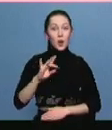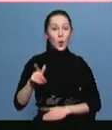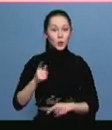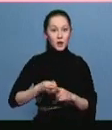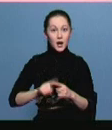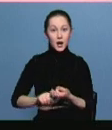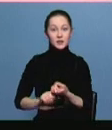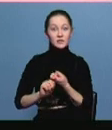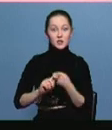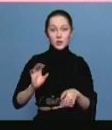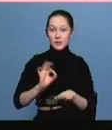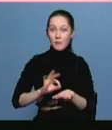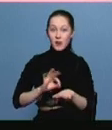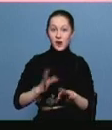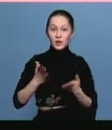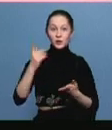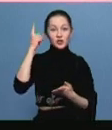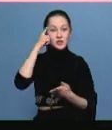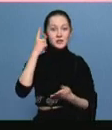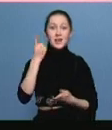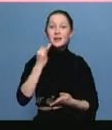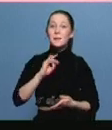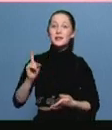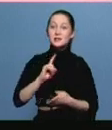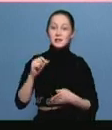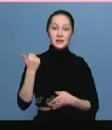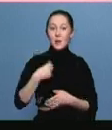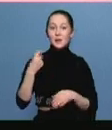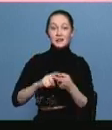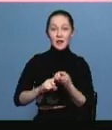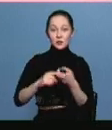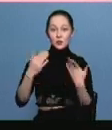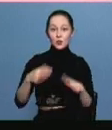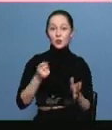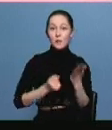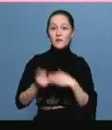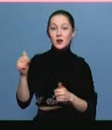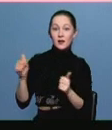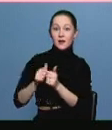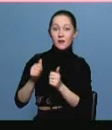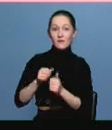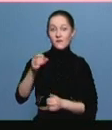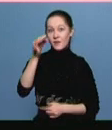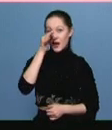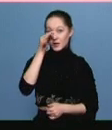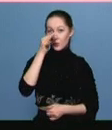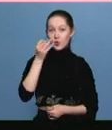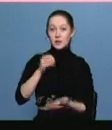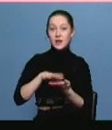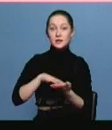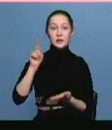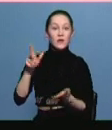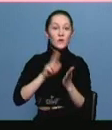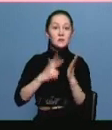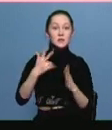вирусное инфекционное заболевание, которое считается одним из самых заразных, уже проявило себя в соседнем Екатеринбурге. Зарегистрировано там